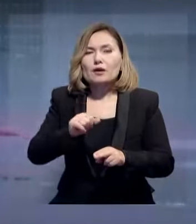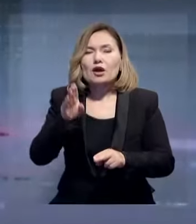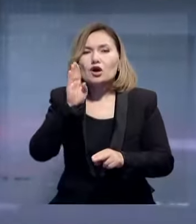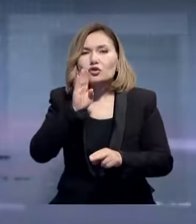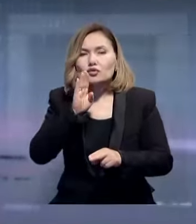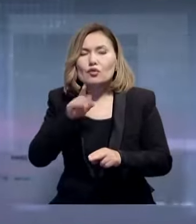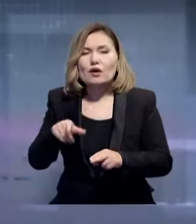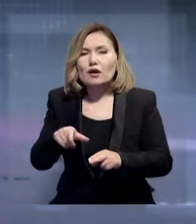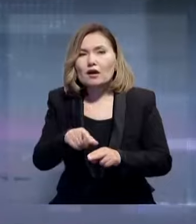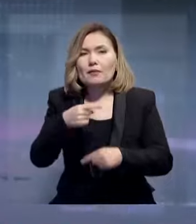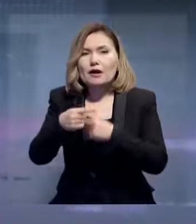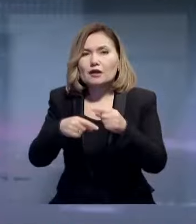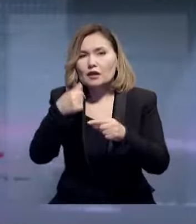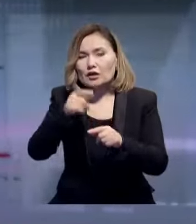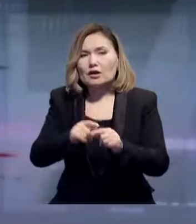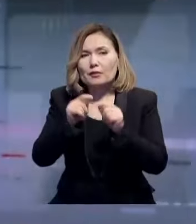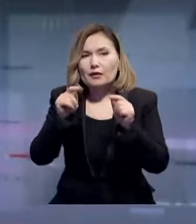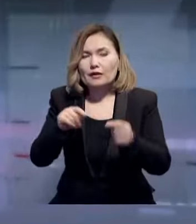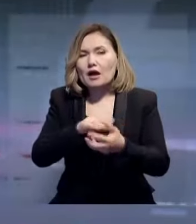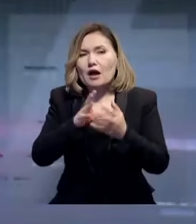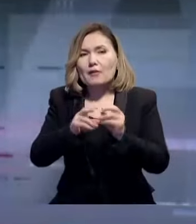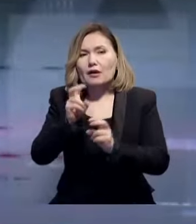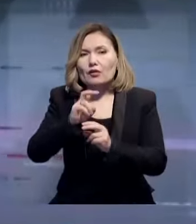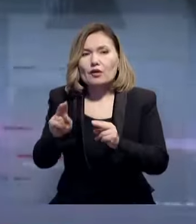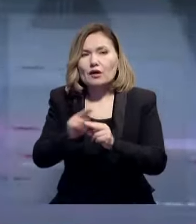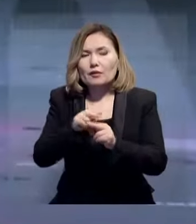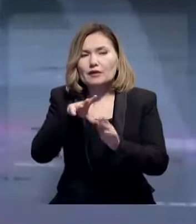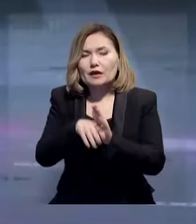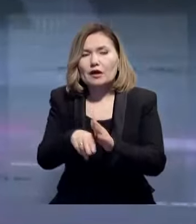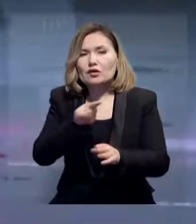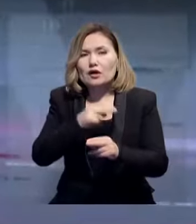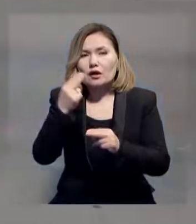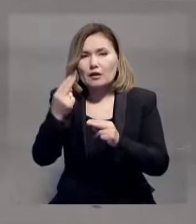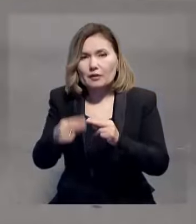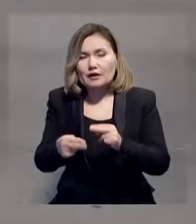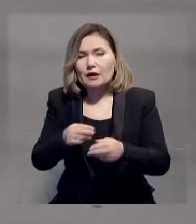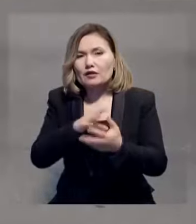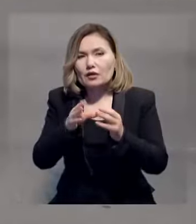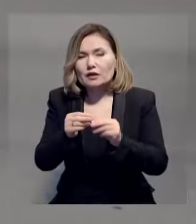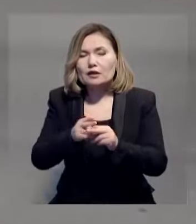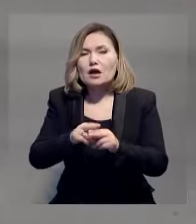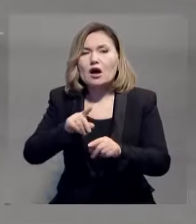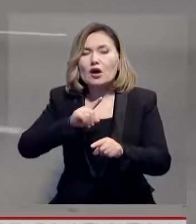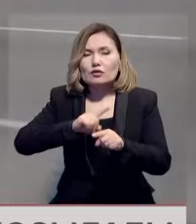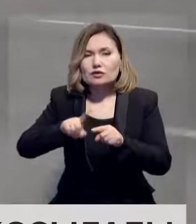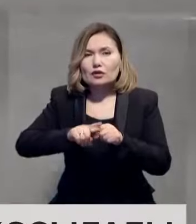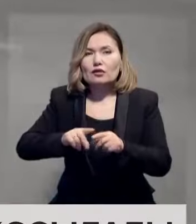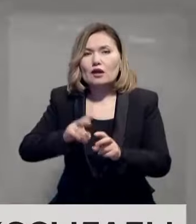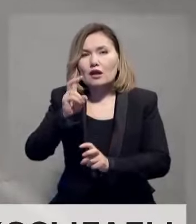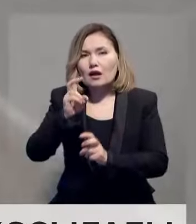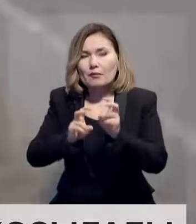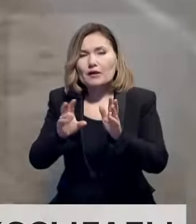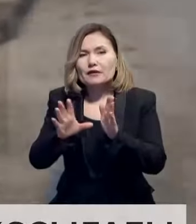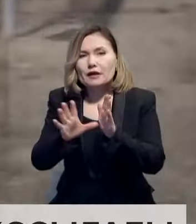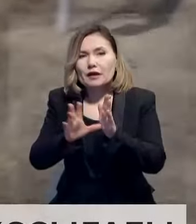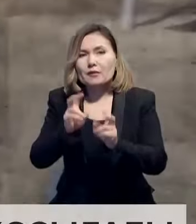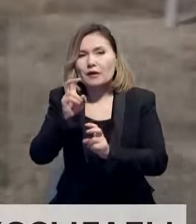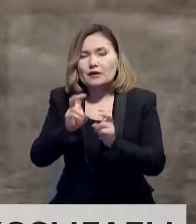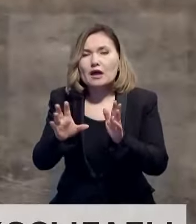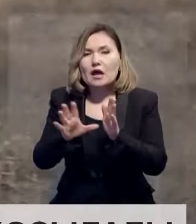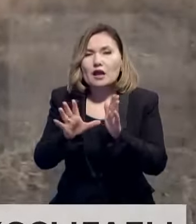келер жылы қолданысқа берледі. Стратегиялық нысанды қалыпқа келтіру жұмыстары аяқталуға жақын, бірақ толық іске қосу үшін электр станциясы